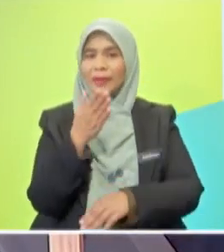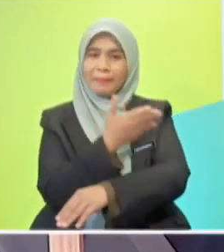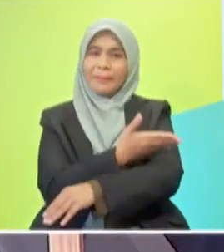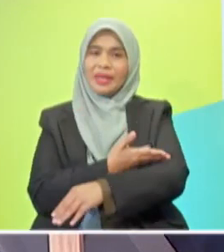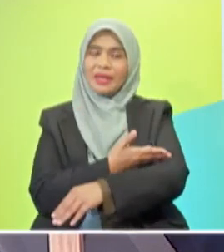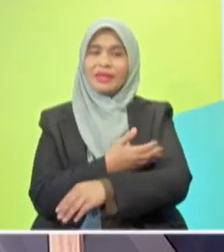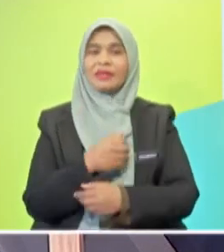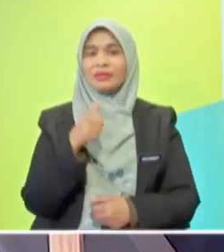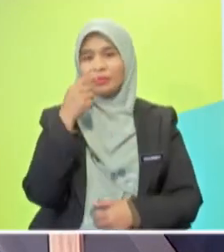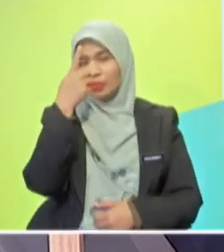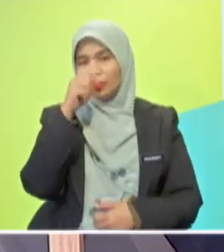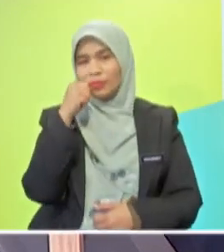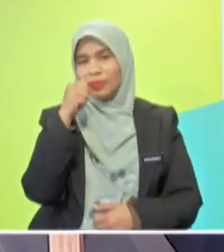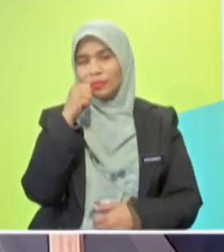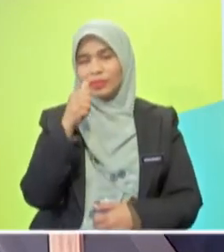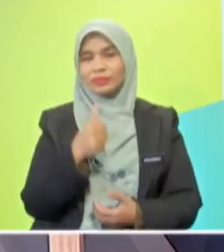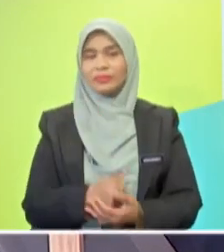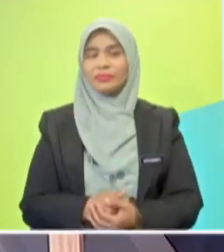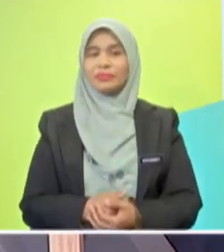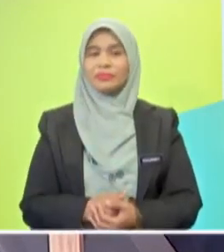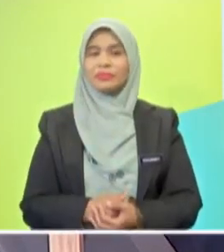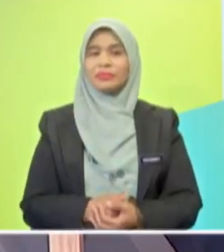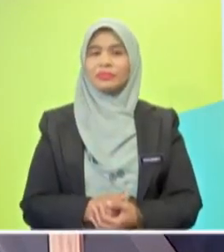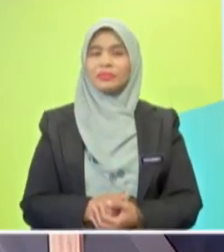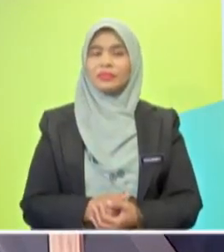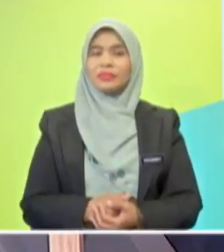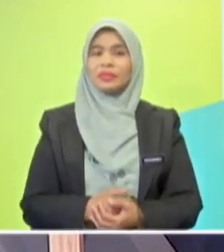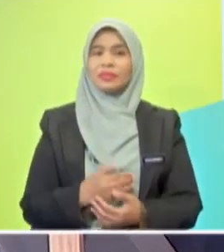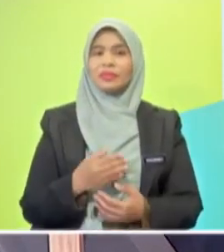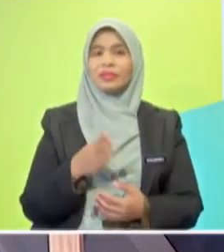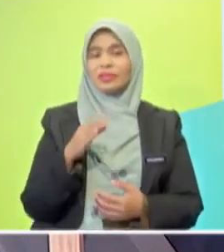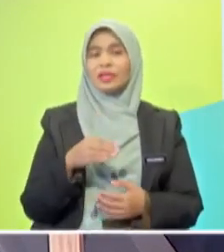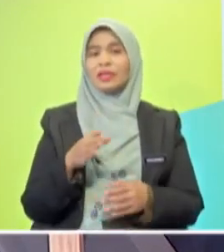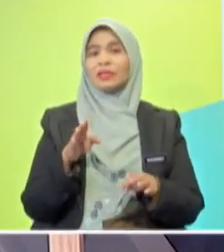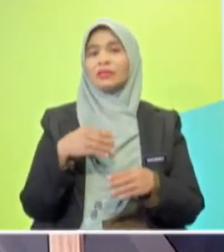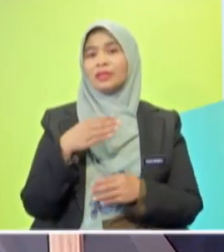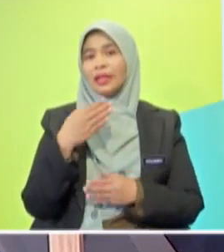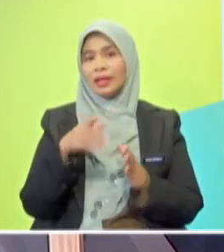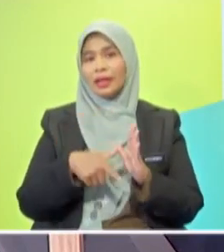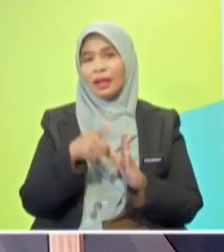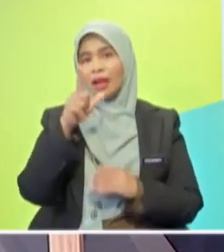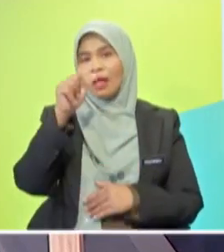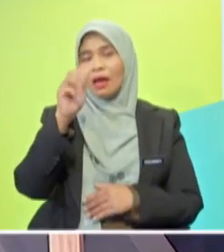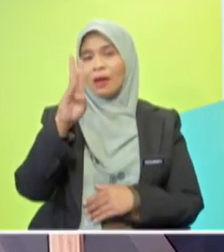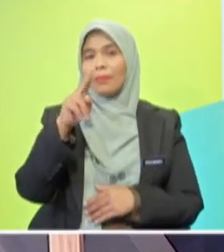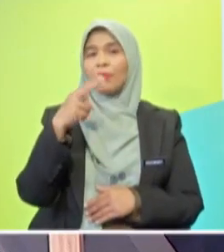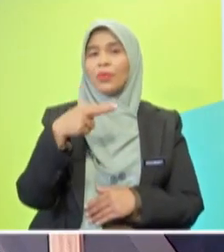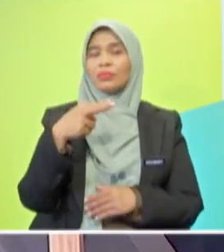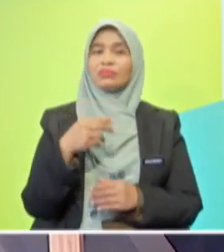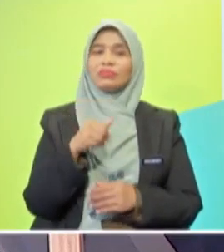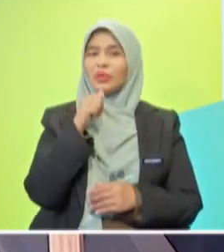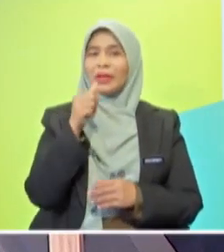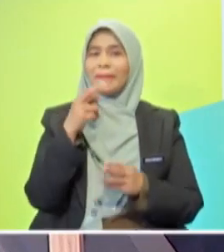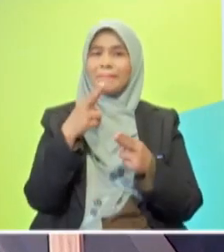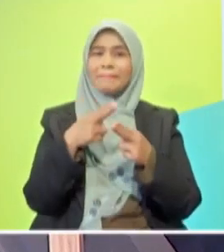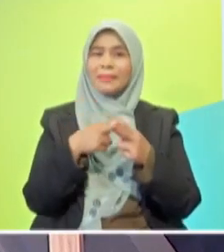syariat kita. Yang berlengan panjang, yang labuh sampai menutup aurat. Menutup aurat kita lah.